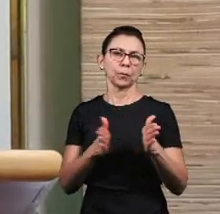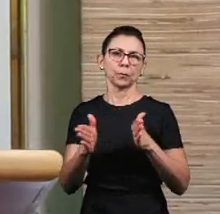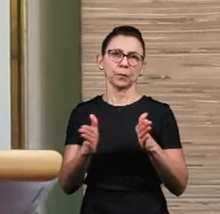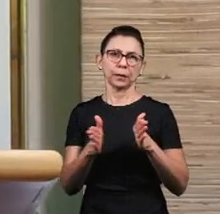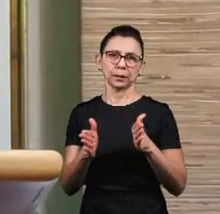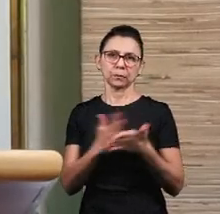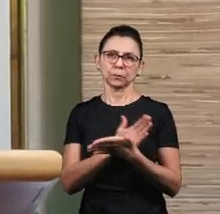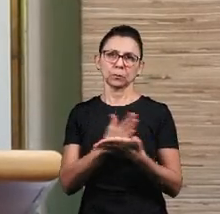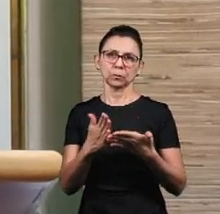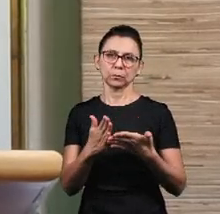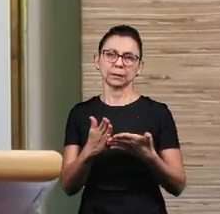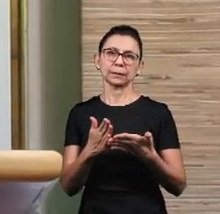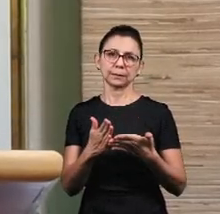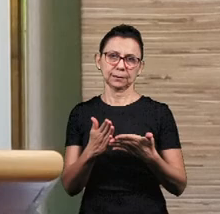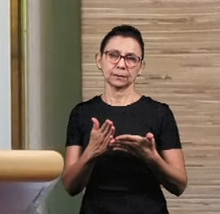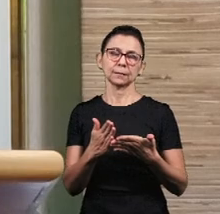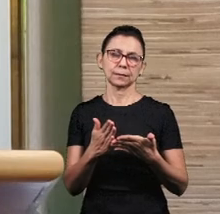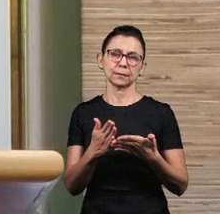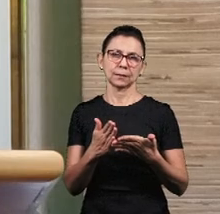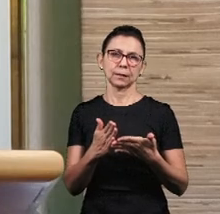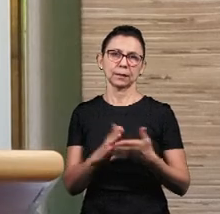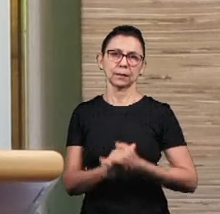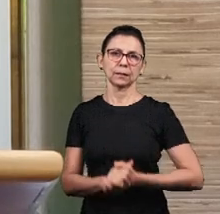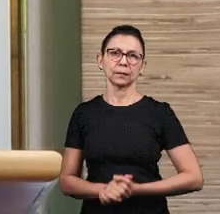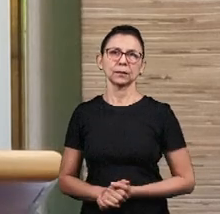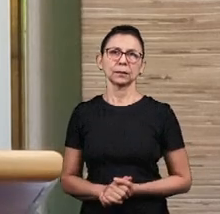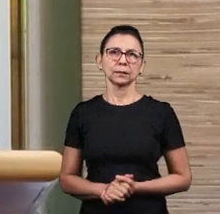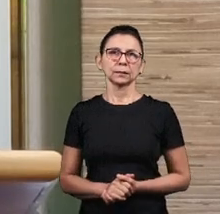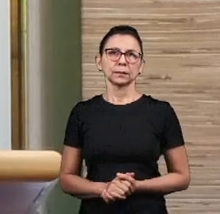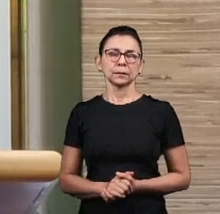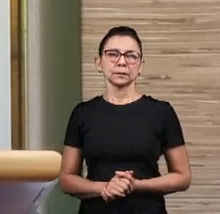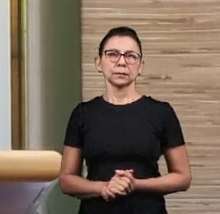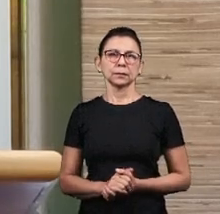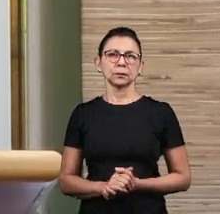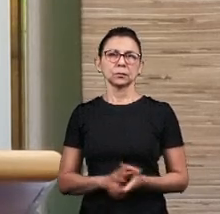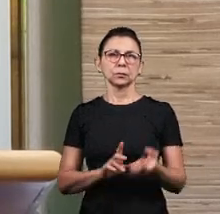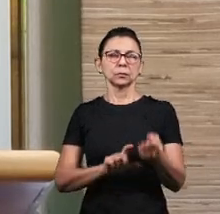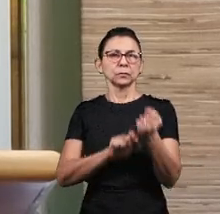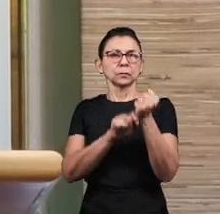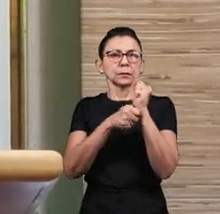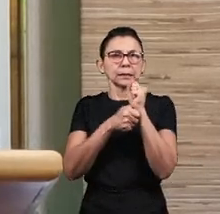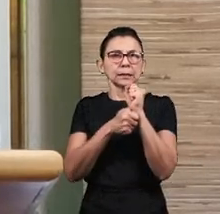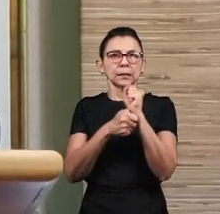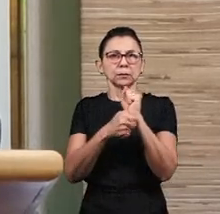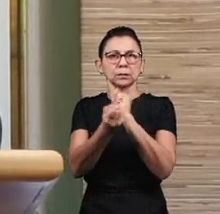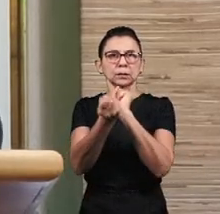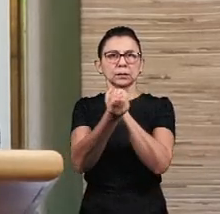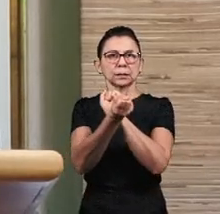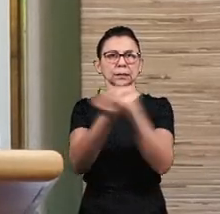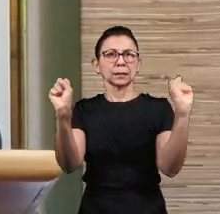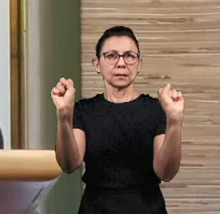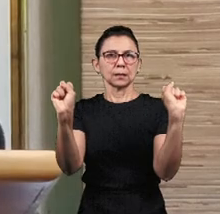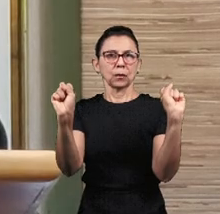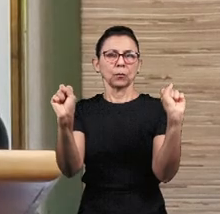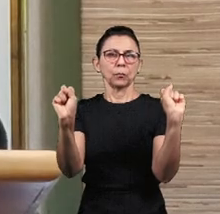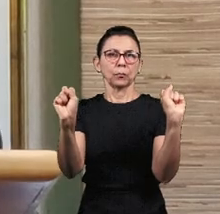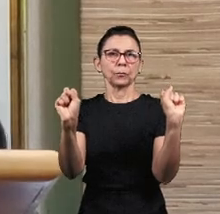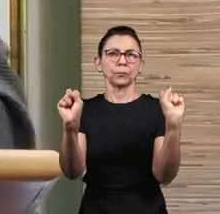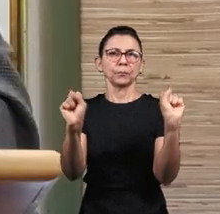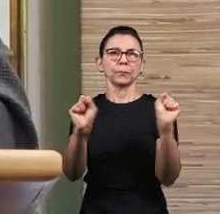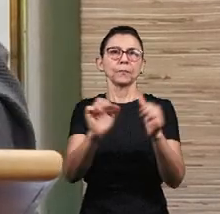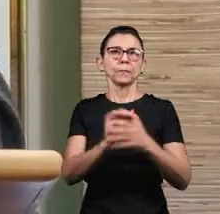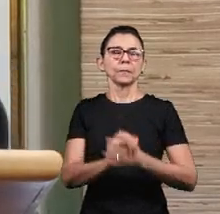commencer. Nous allons parler sur l'énigme de Samson. Ce qui a été cité a